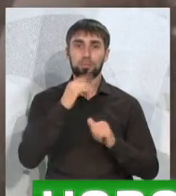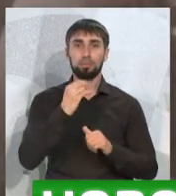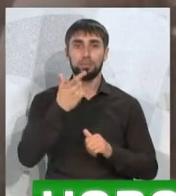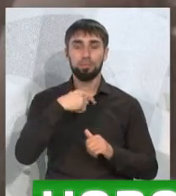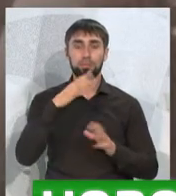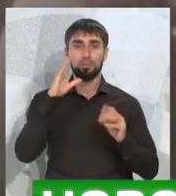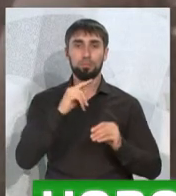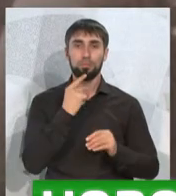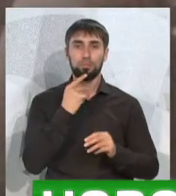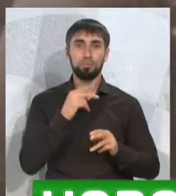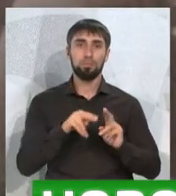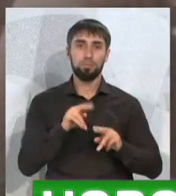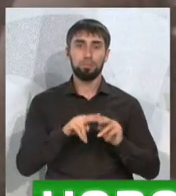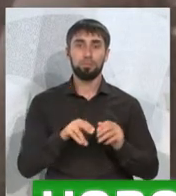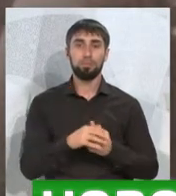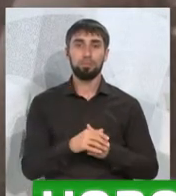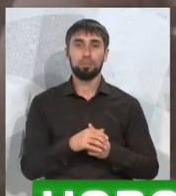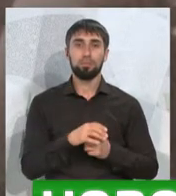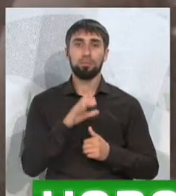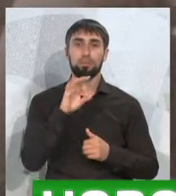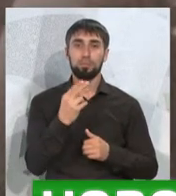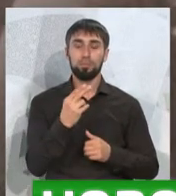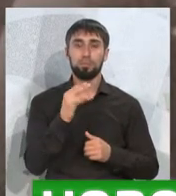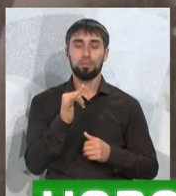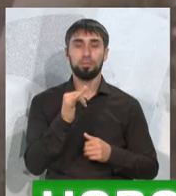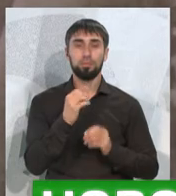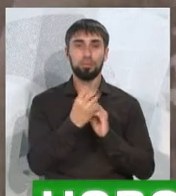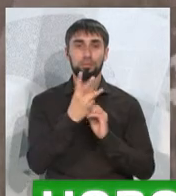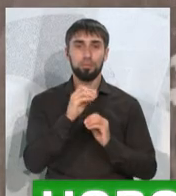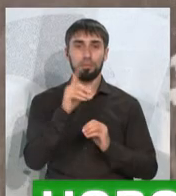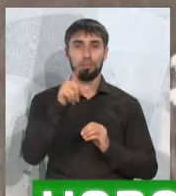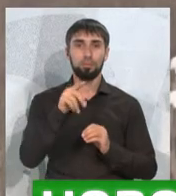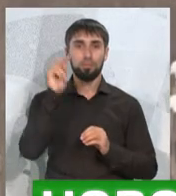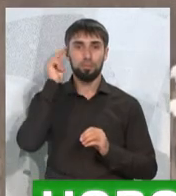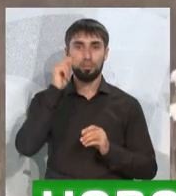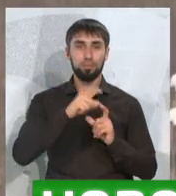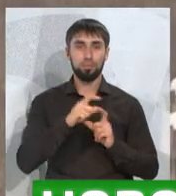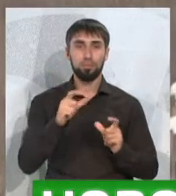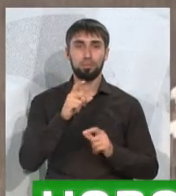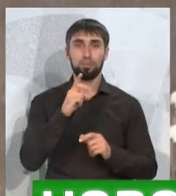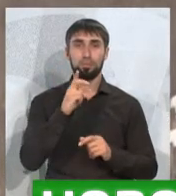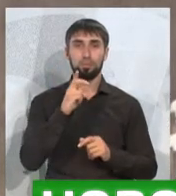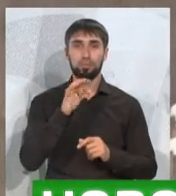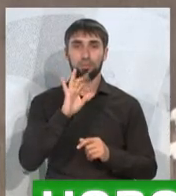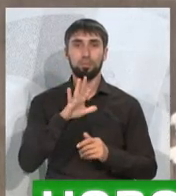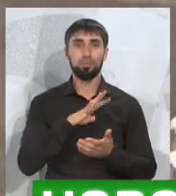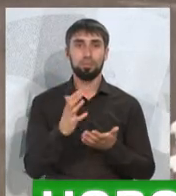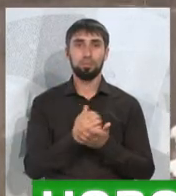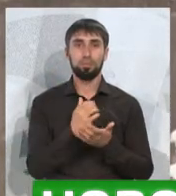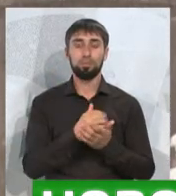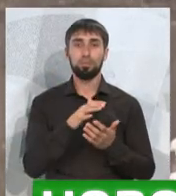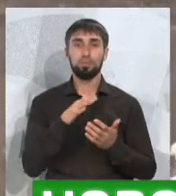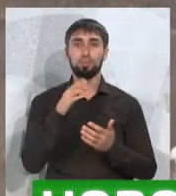все трудности строительства социалистического общества. С 13 лет, еще учась в школе, Ахмед Боков подрабатывал в колхозе